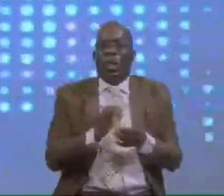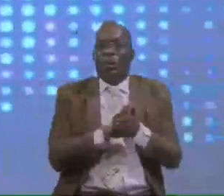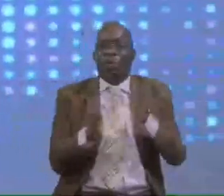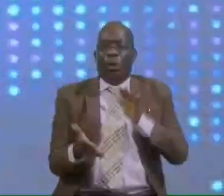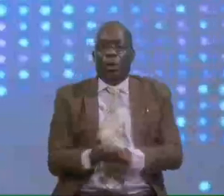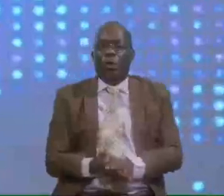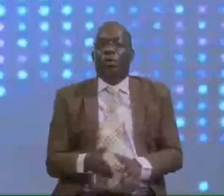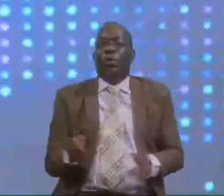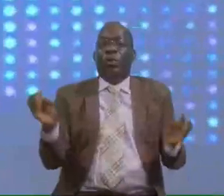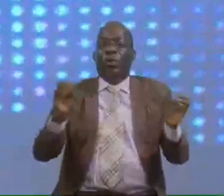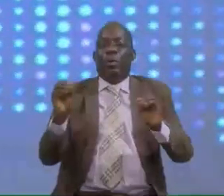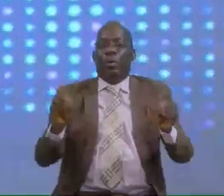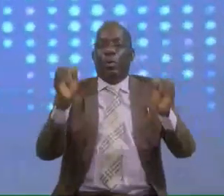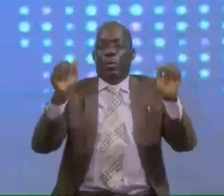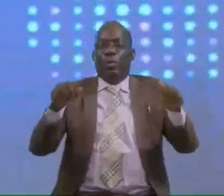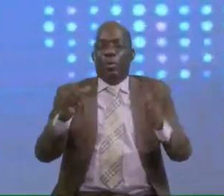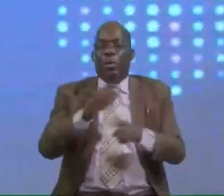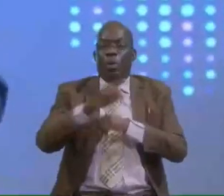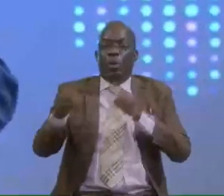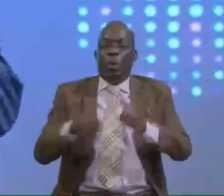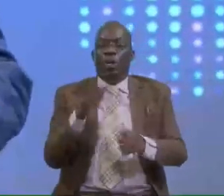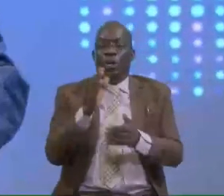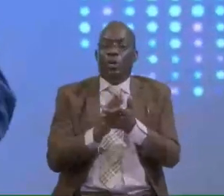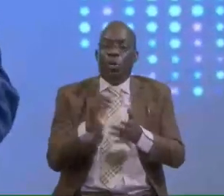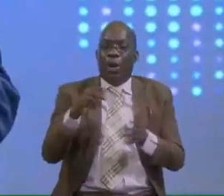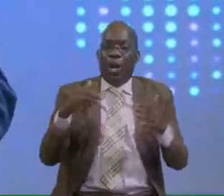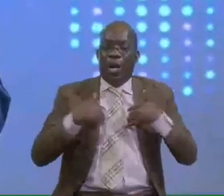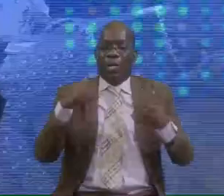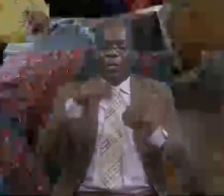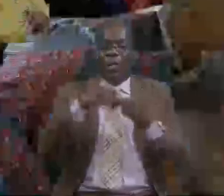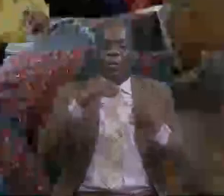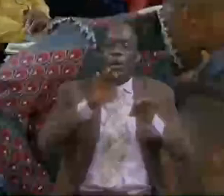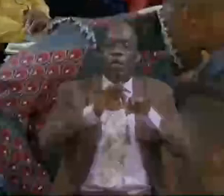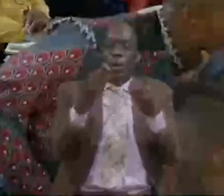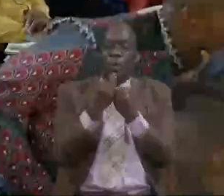impossibilité. Quand quelqu'un a un problème familial,